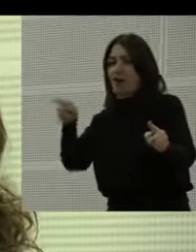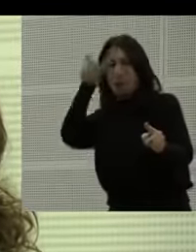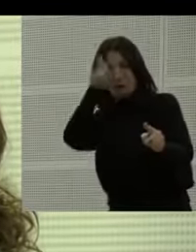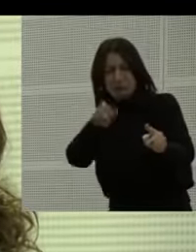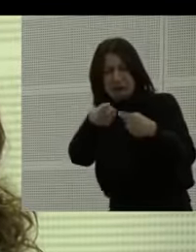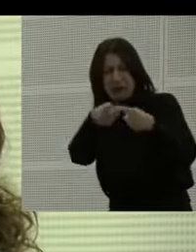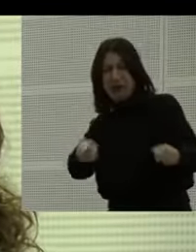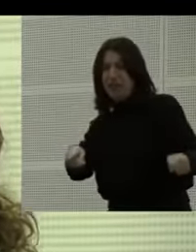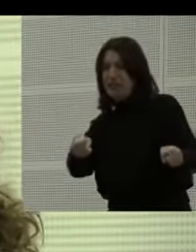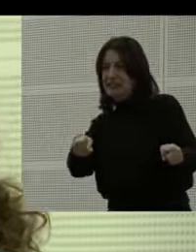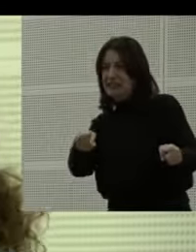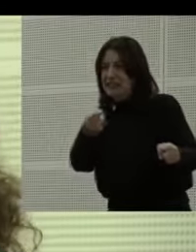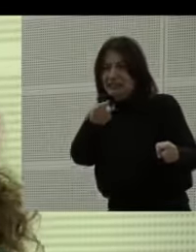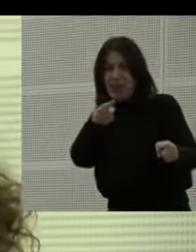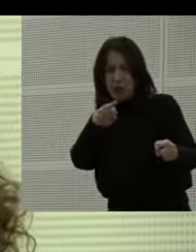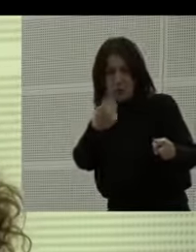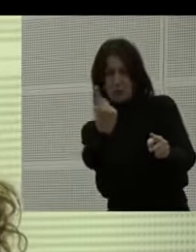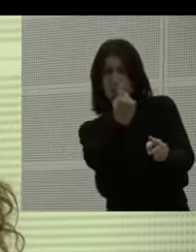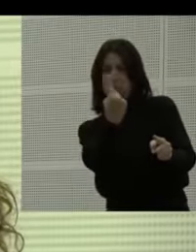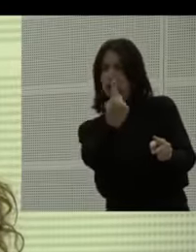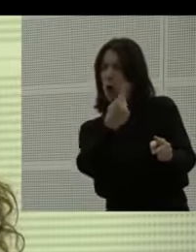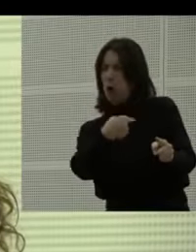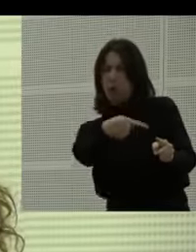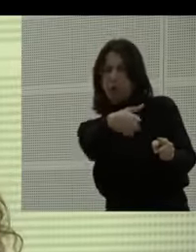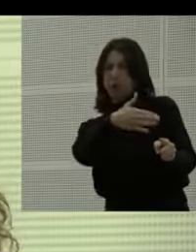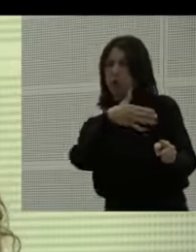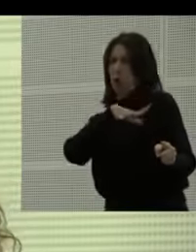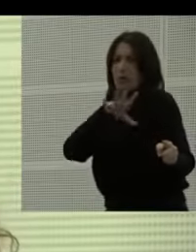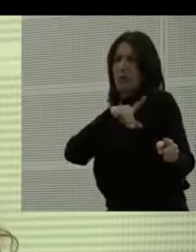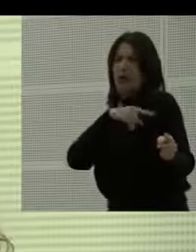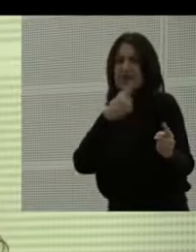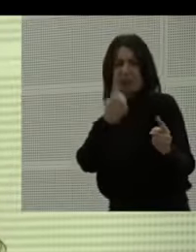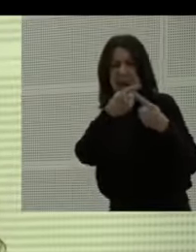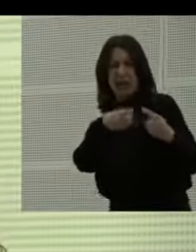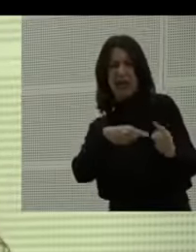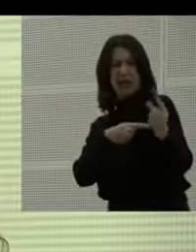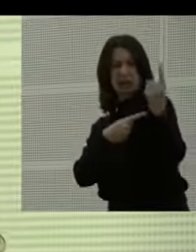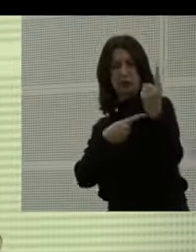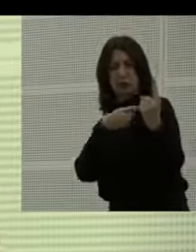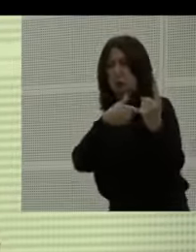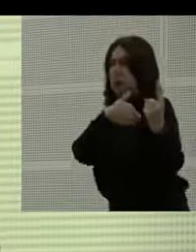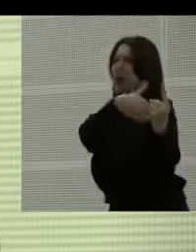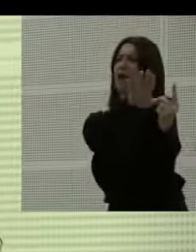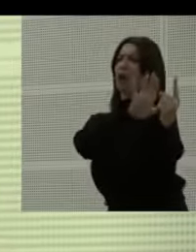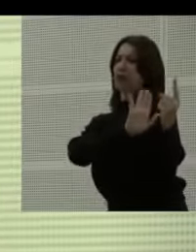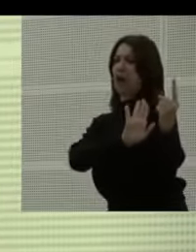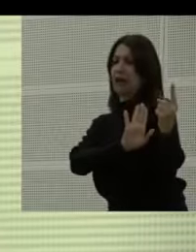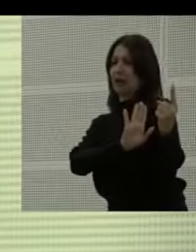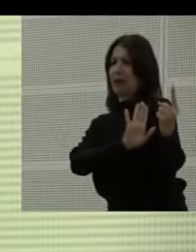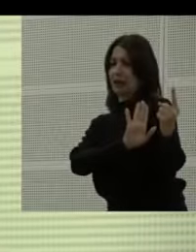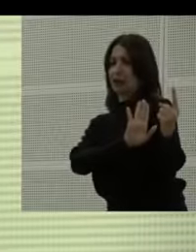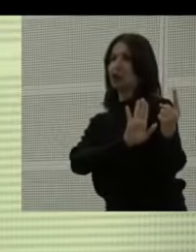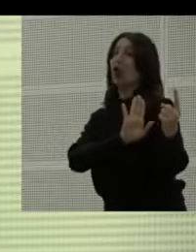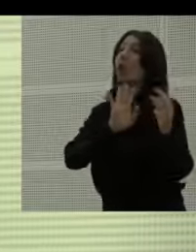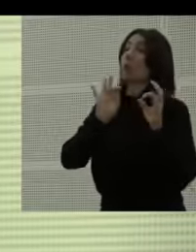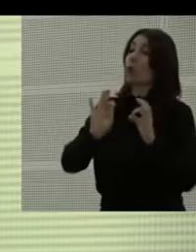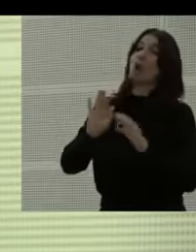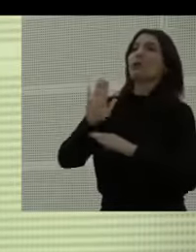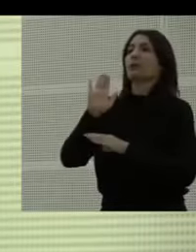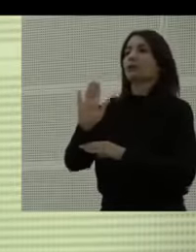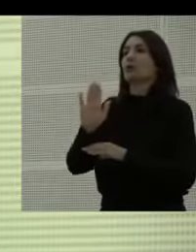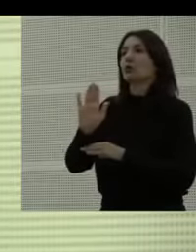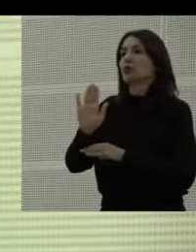diversità, l'allontanamento. L'allontanamento è la prima funzione nella morfologia della fiaba di Vladimir